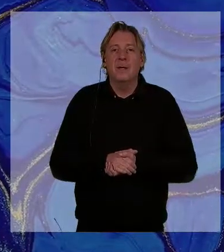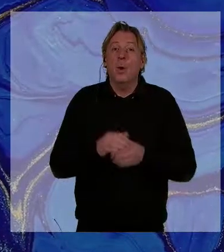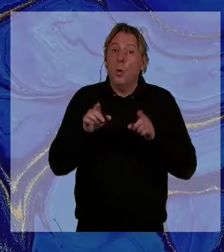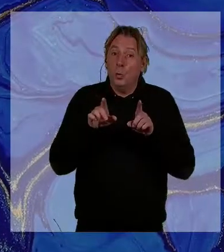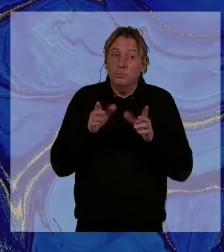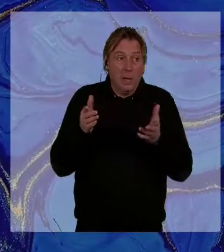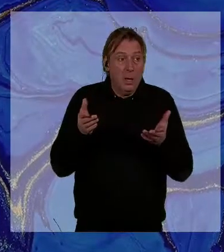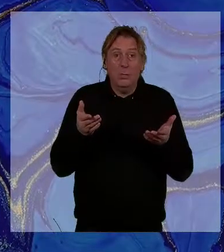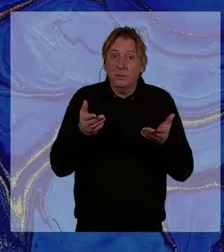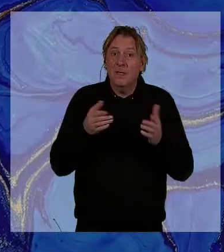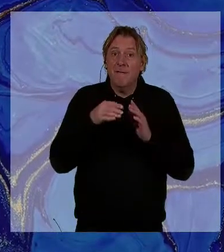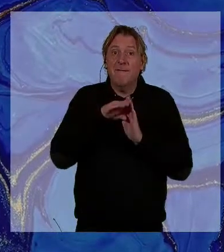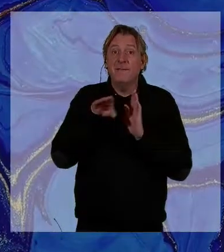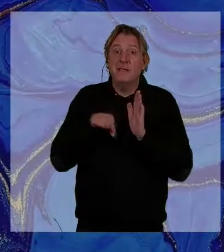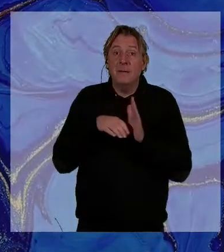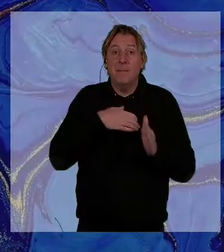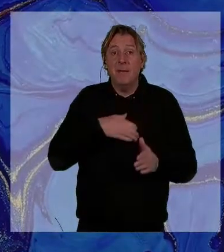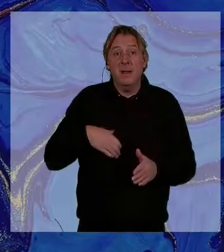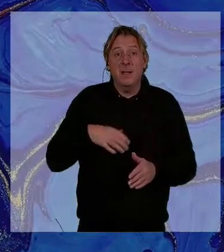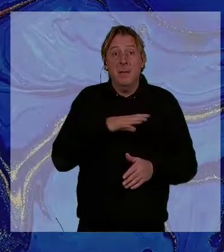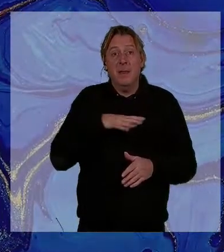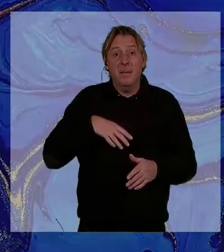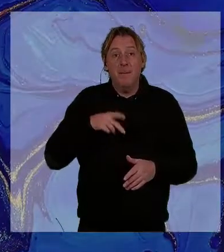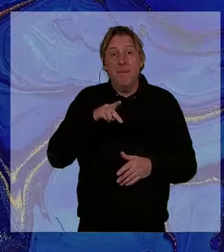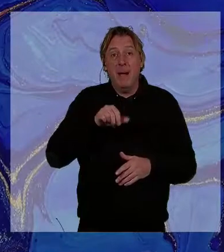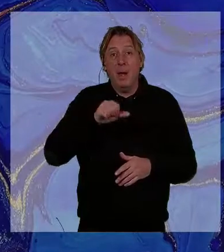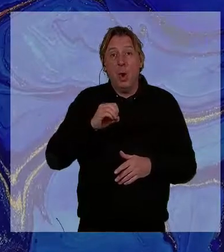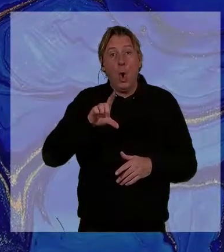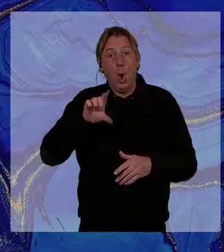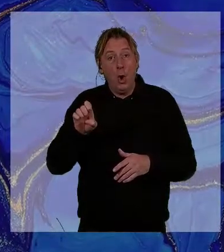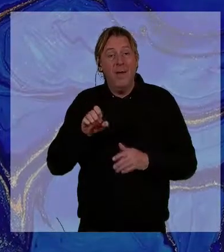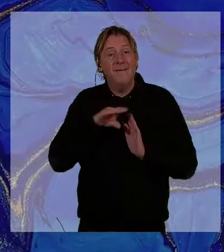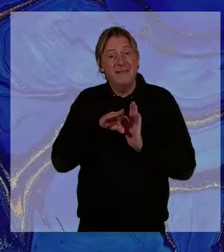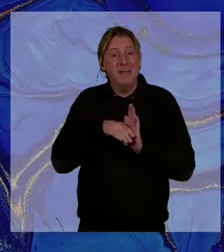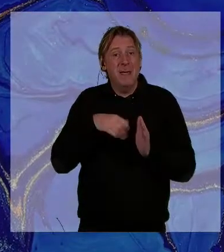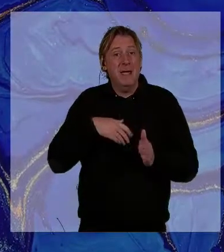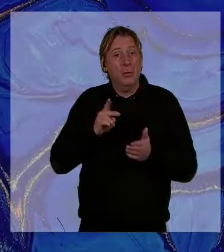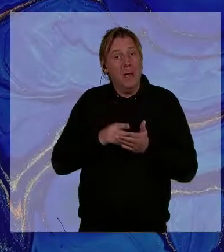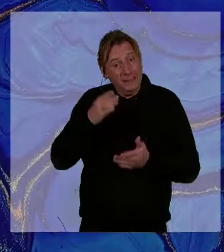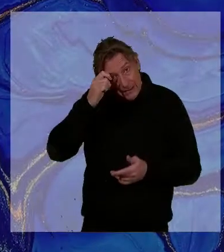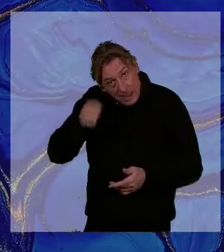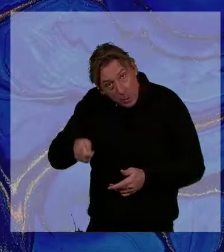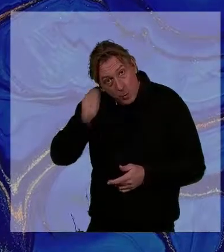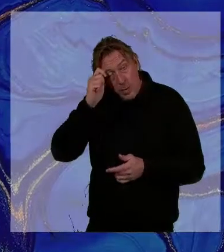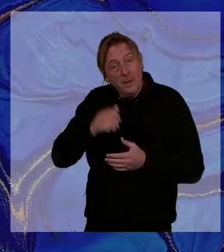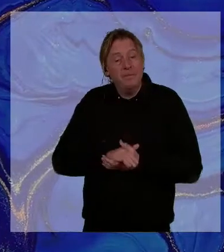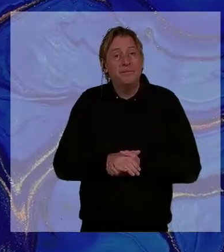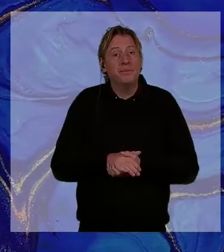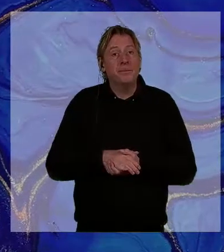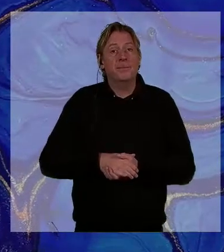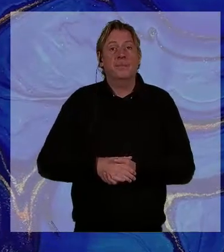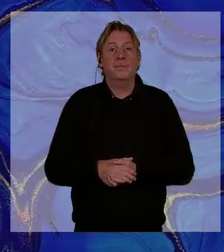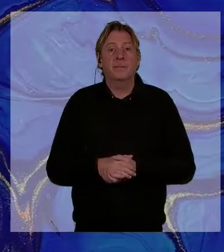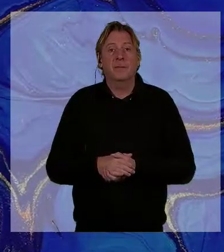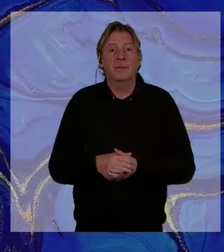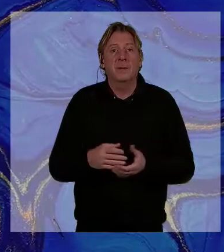la vice-maire de Paris, Célia Baol. Et j'aimerais vous dire que c'est une très